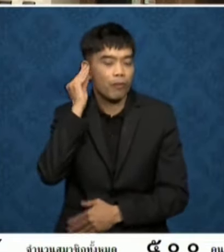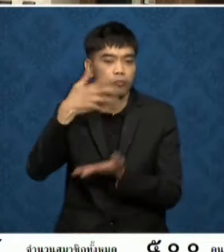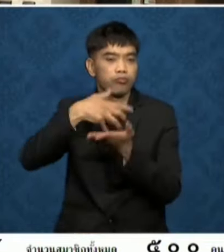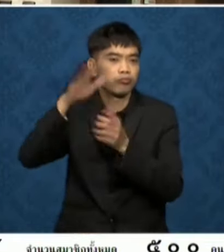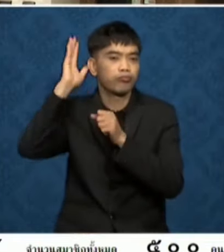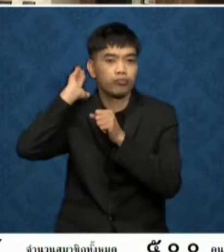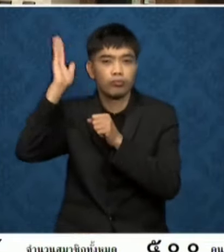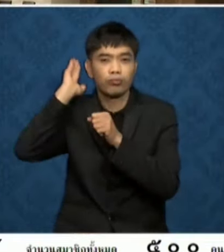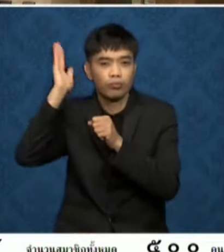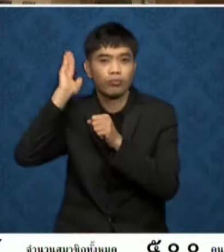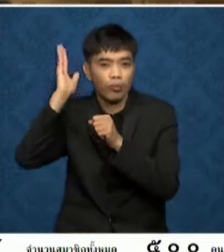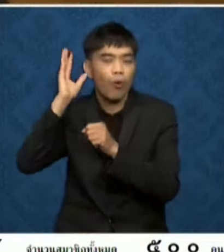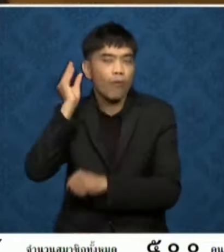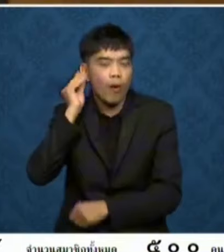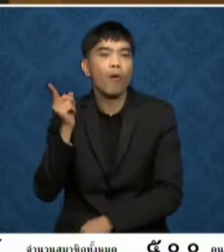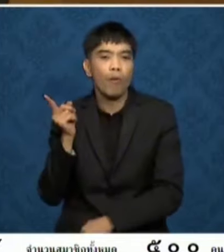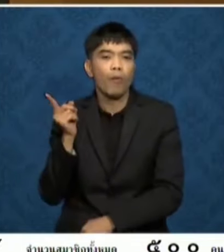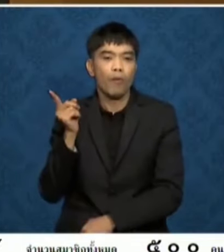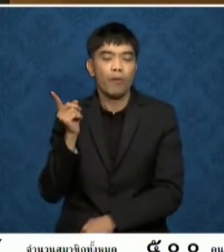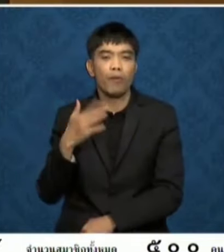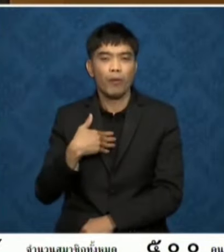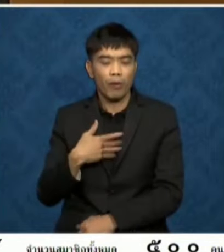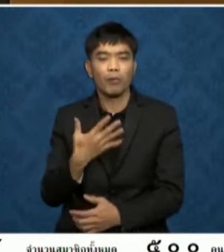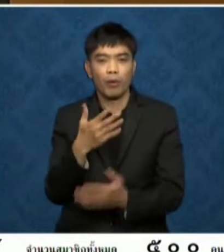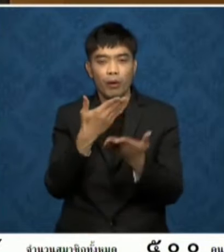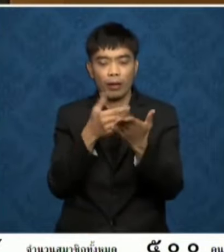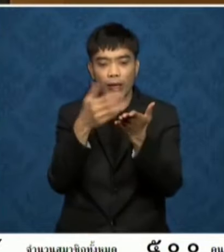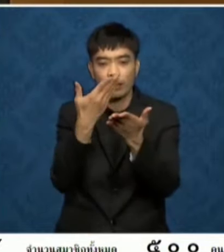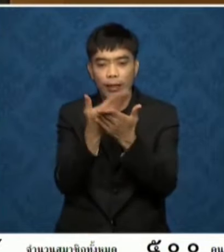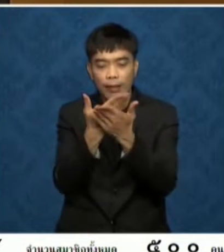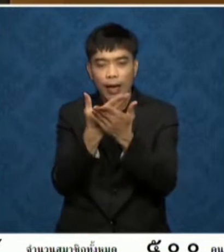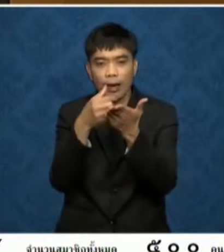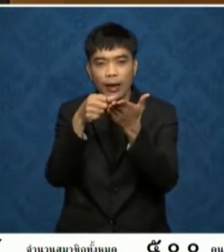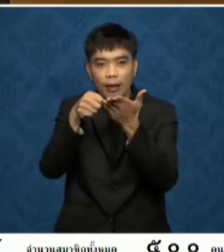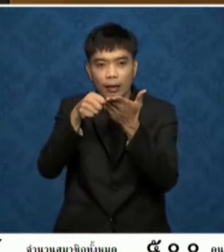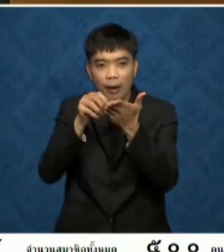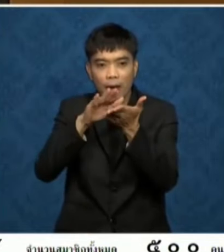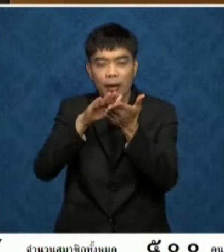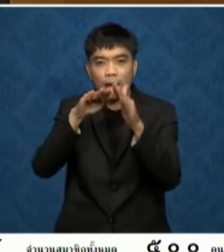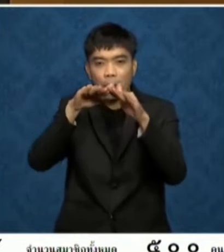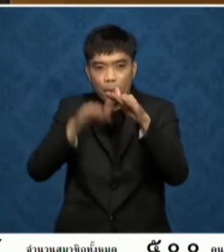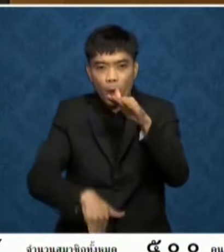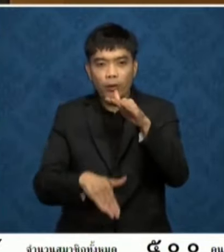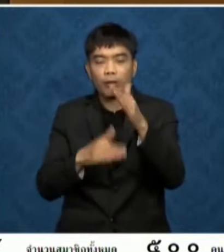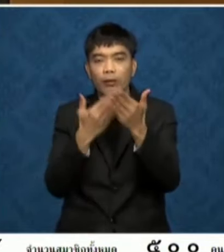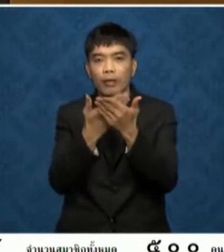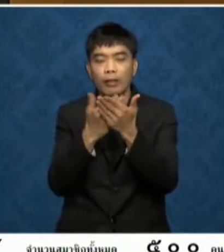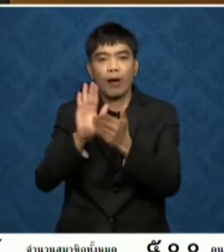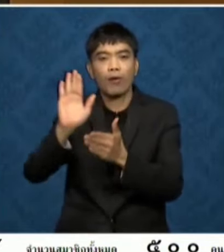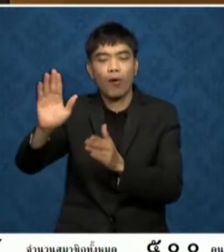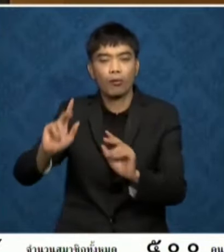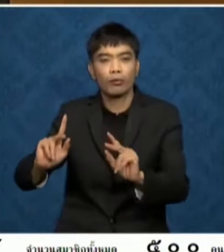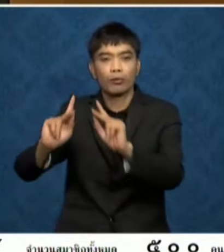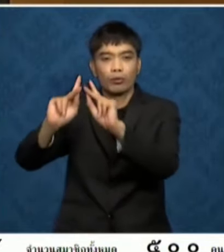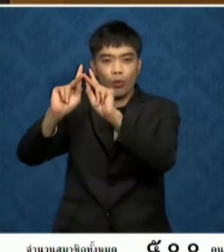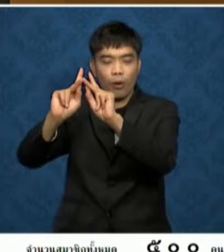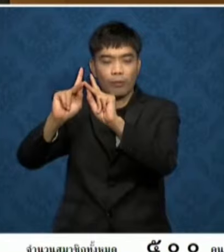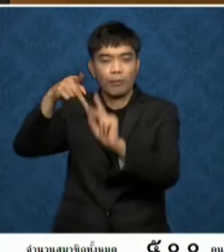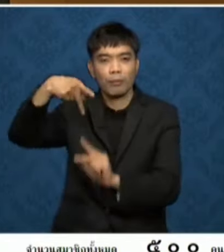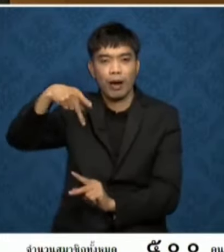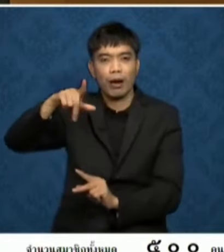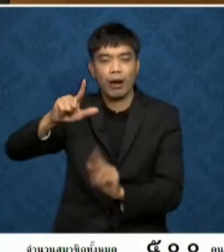ส่วนที่จะขอปรับลดนะครับในกระทรวงพลังงานซึ่งผมเขียน